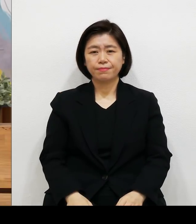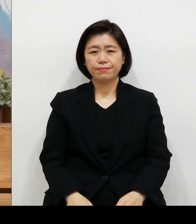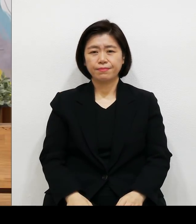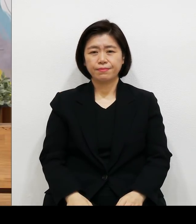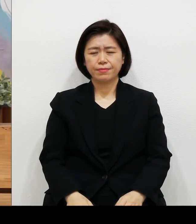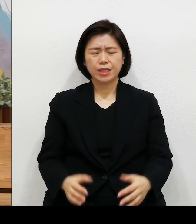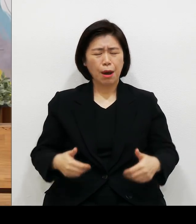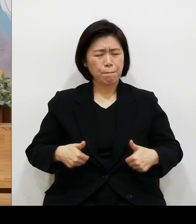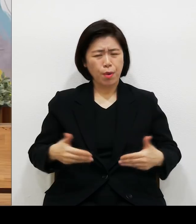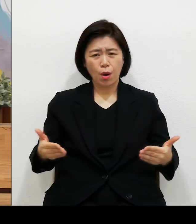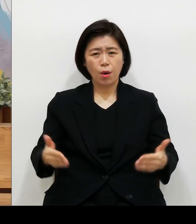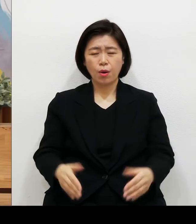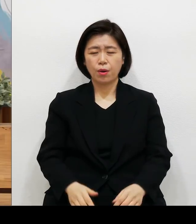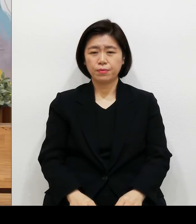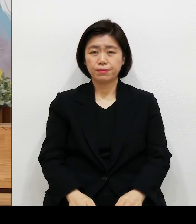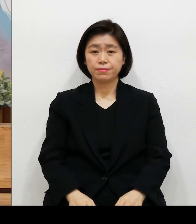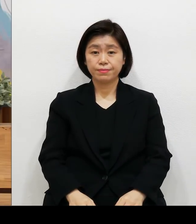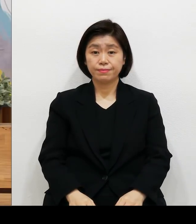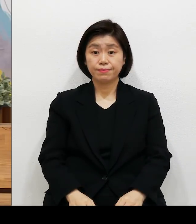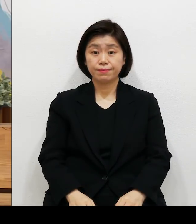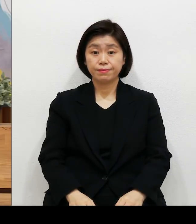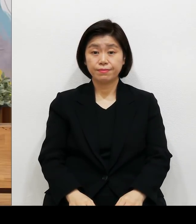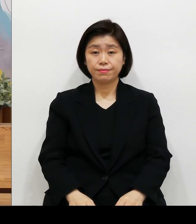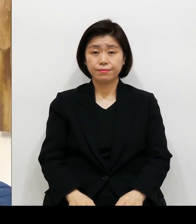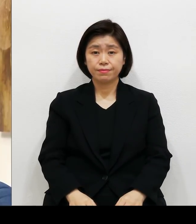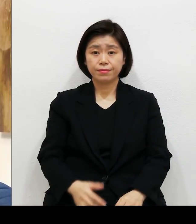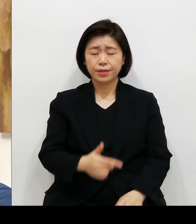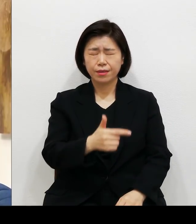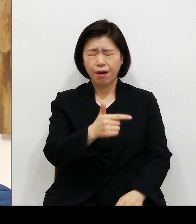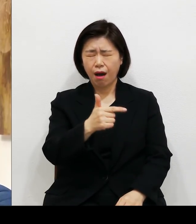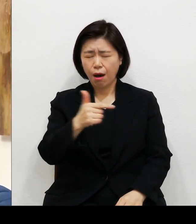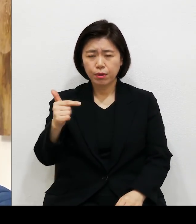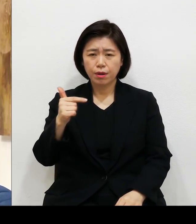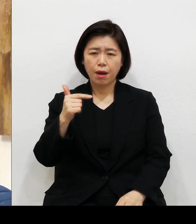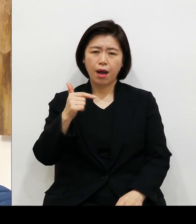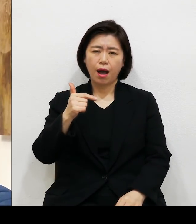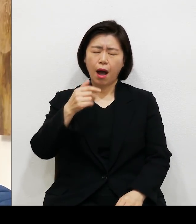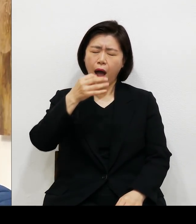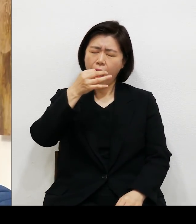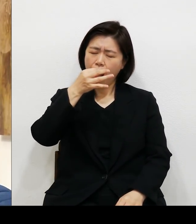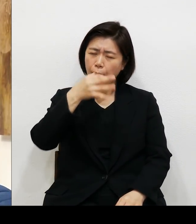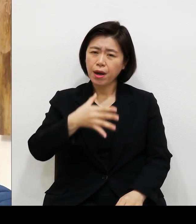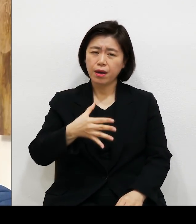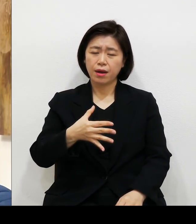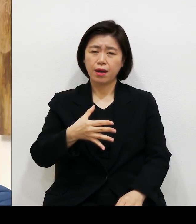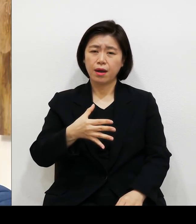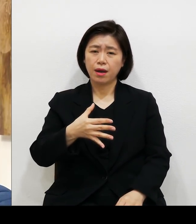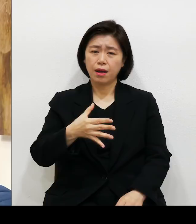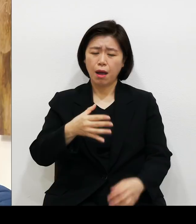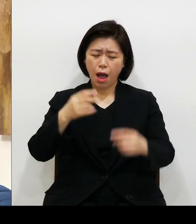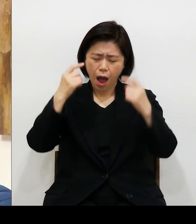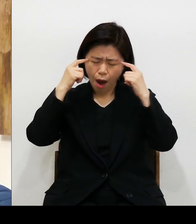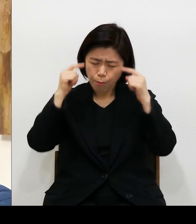다 필요 없다. 약간 이거였어요. 네. 이해가 됩니다. 너무 정말 어리석었죠.